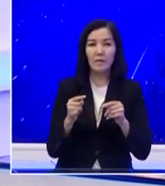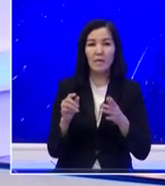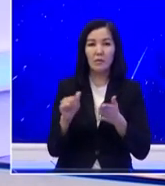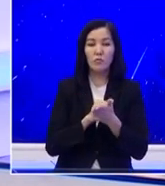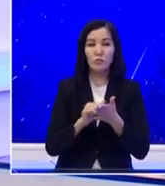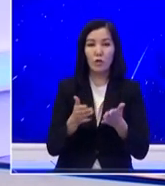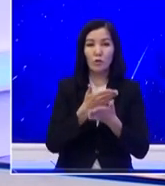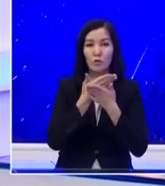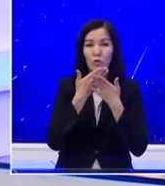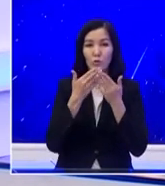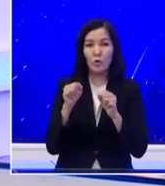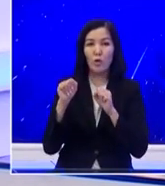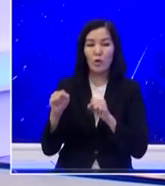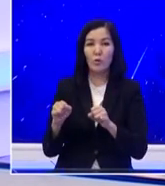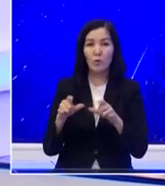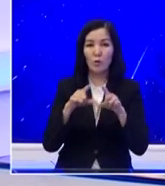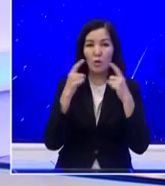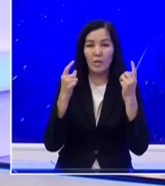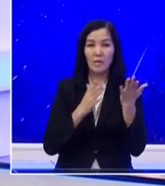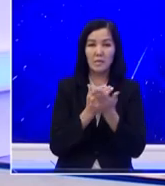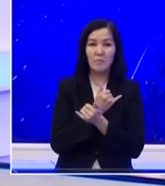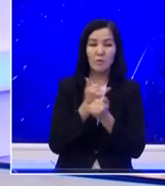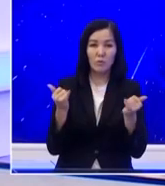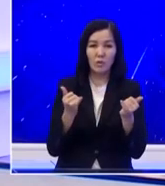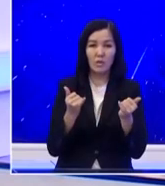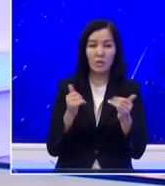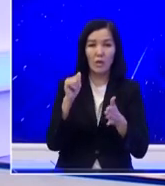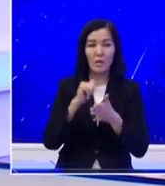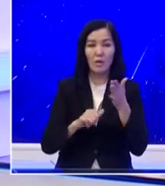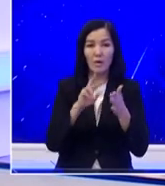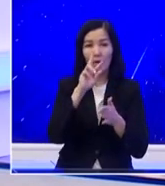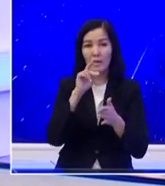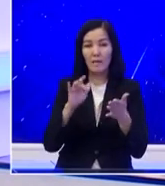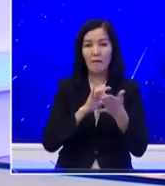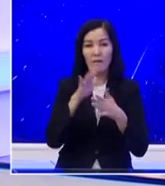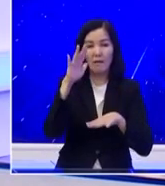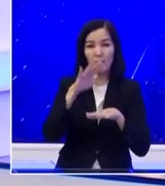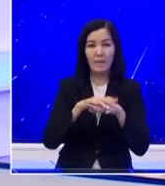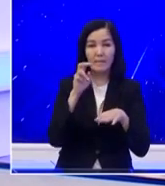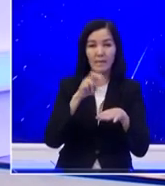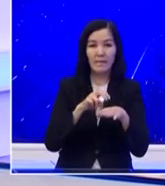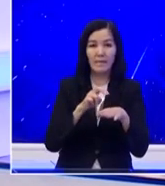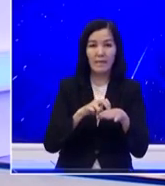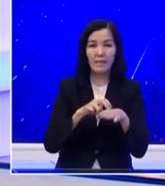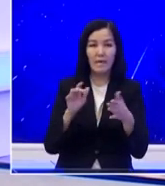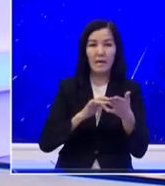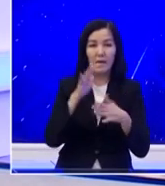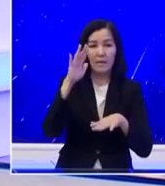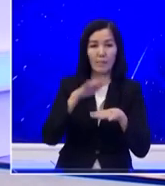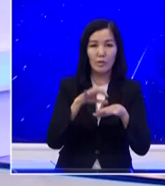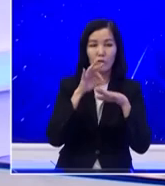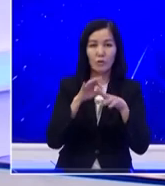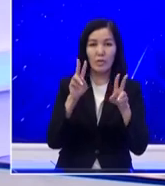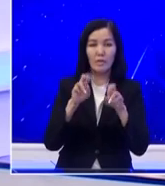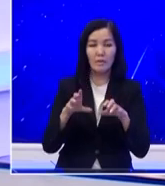жоқ. Сондай ақ қорғаныш құралдарынсыз қызмет көрсеткен. Бұл олқылықтар қалалық бас санитар дәрігері мен шаһар басшысы жүргізген